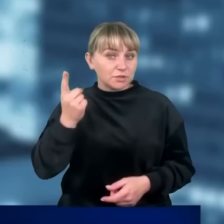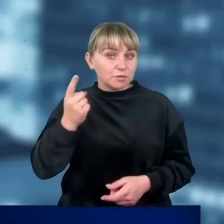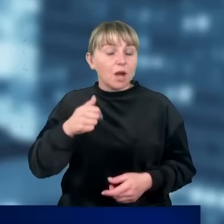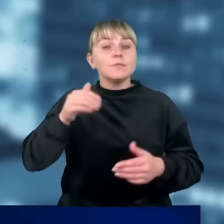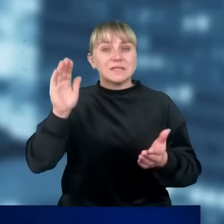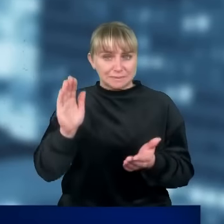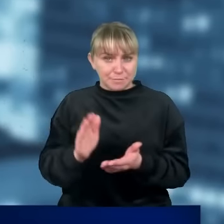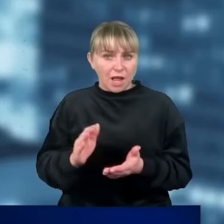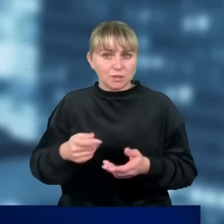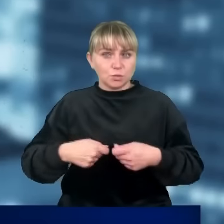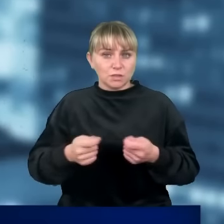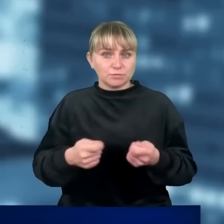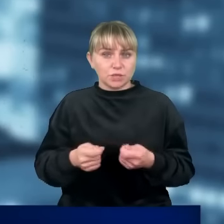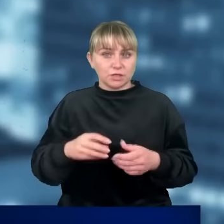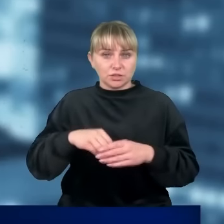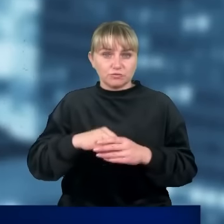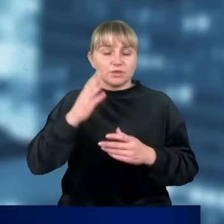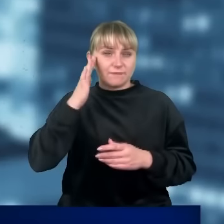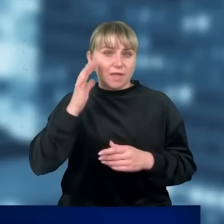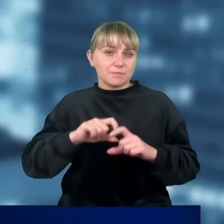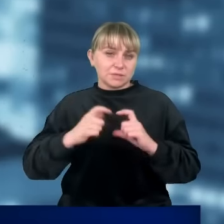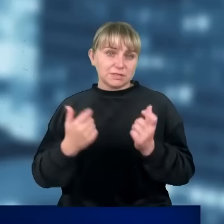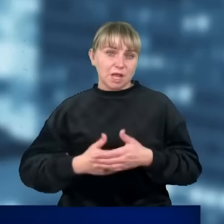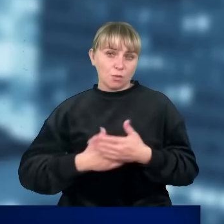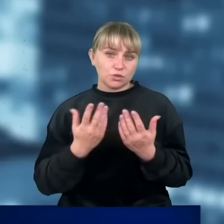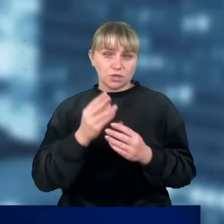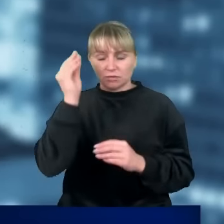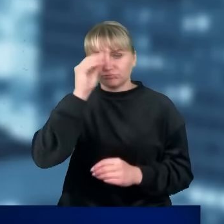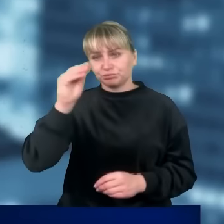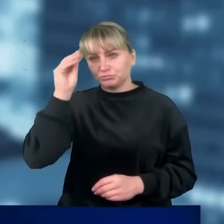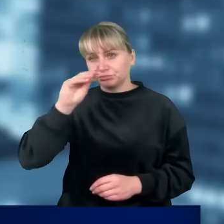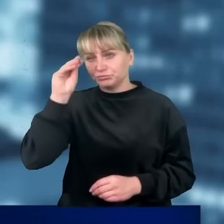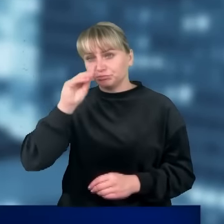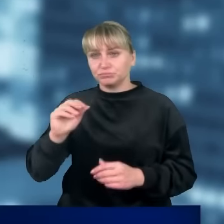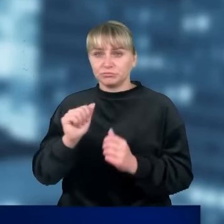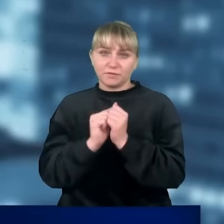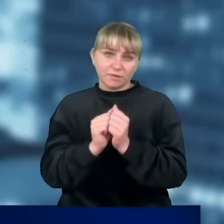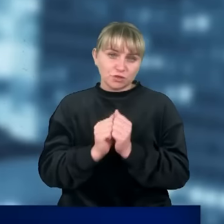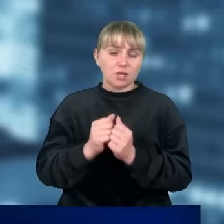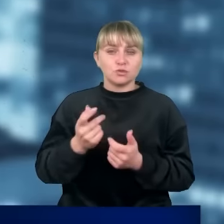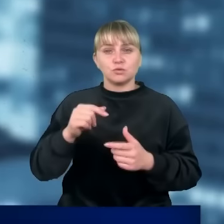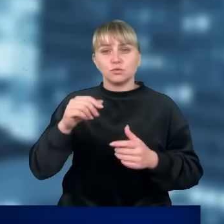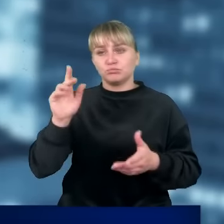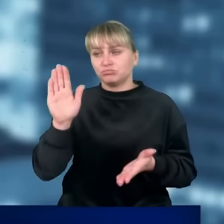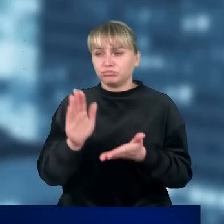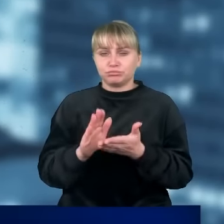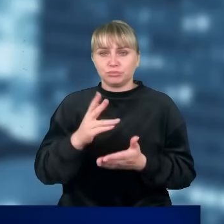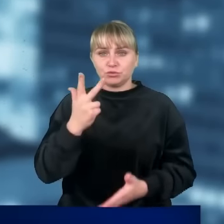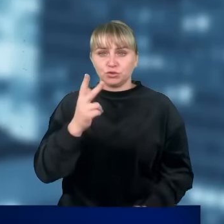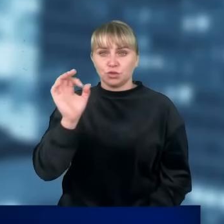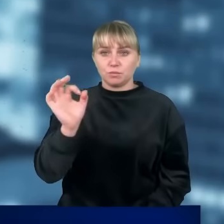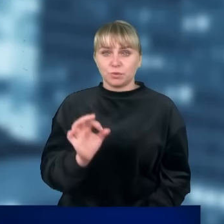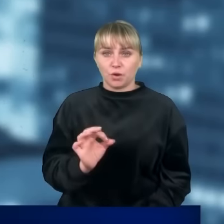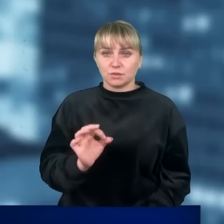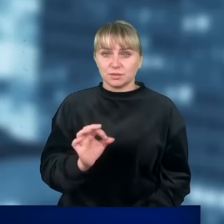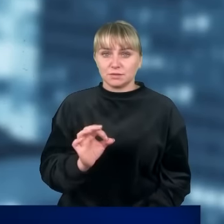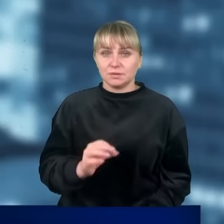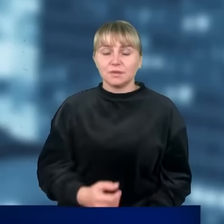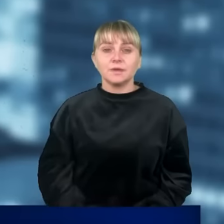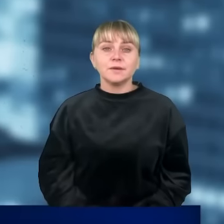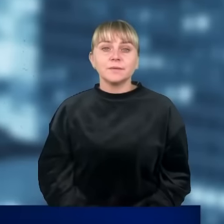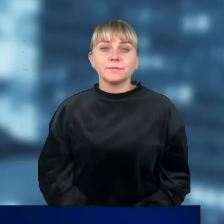państwo wiedzą, bo o tym cały dzień informowaliśmy. W cenach stałych we wrześniu spadła o 3% rok do roku. Tak